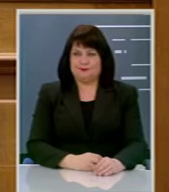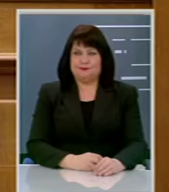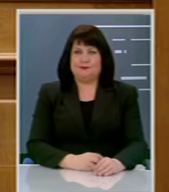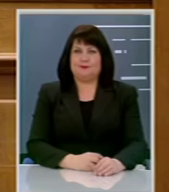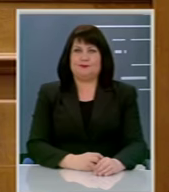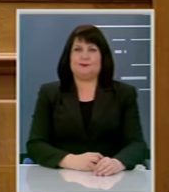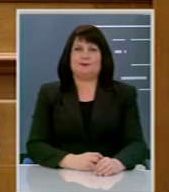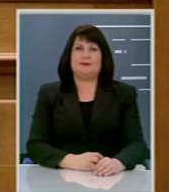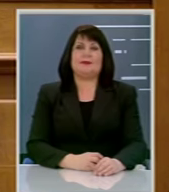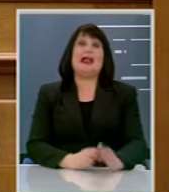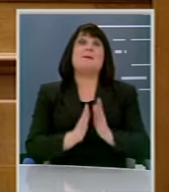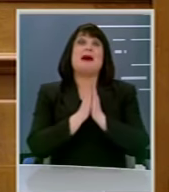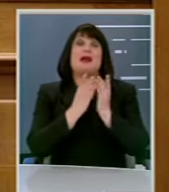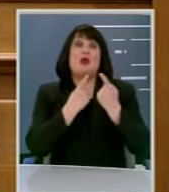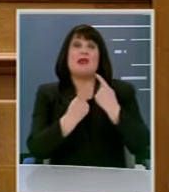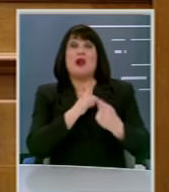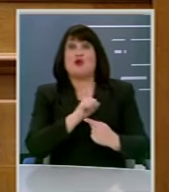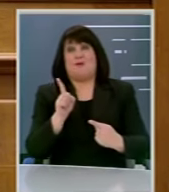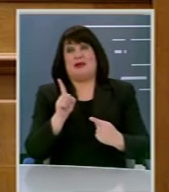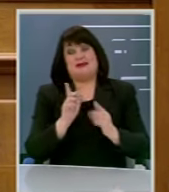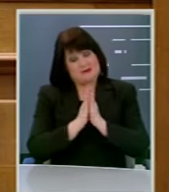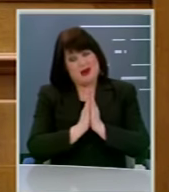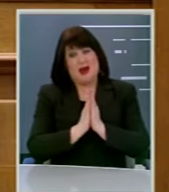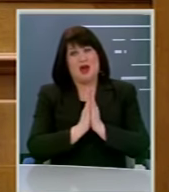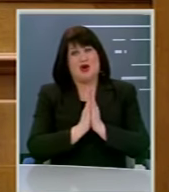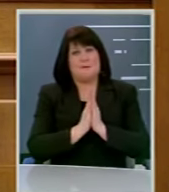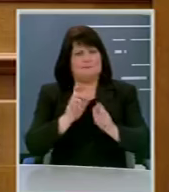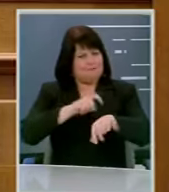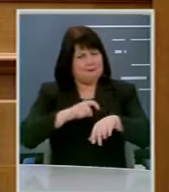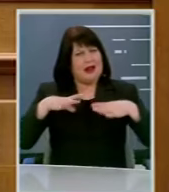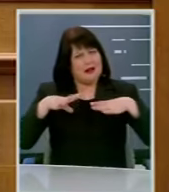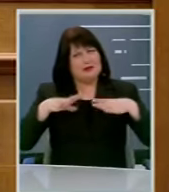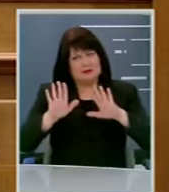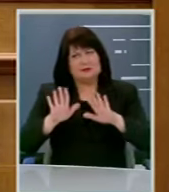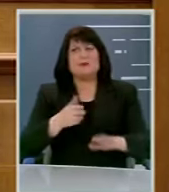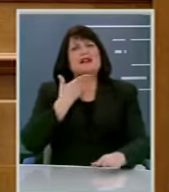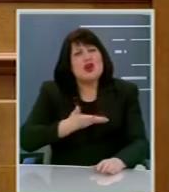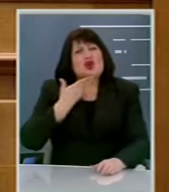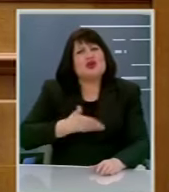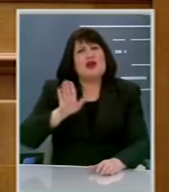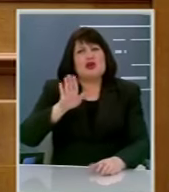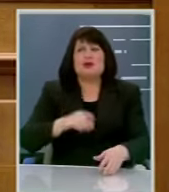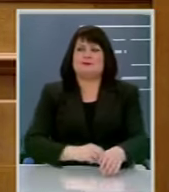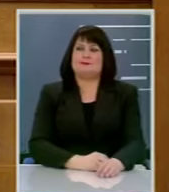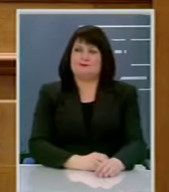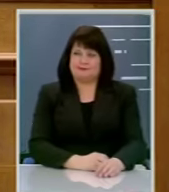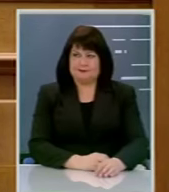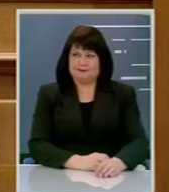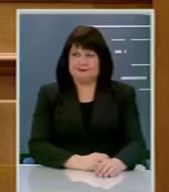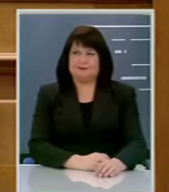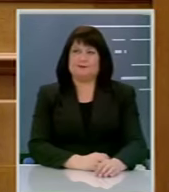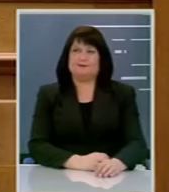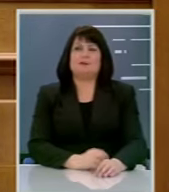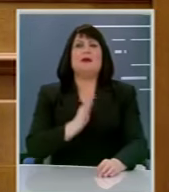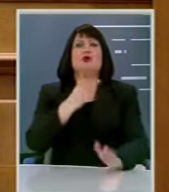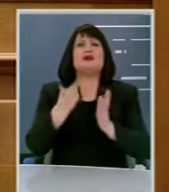Θα τελειώσω εξελίσσετε διάλογος. Με το εργαλείο. Όχι, με την άνεσή σας, κύριε Τσιρόνη. Μπορείτε να ενσωματώσετε και από τη δευτερολογία